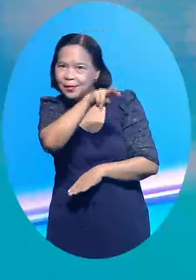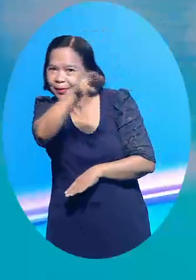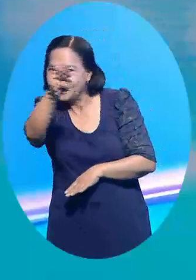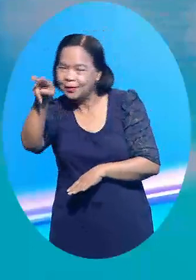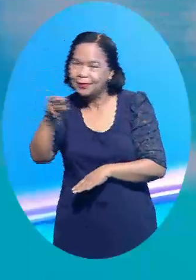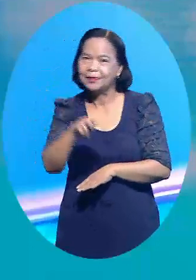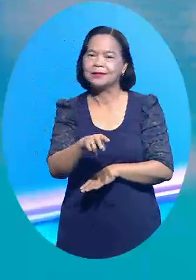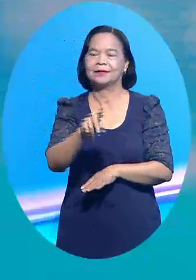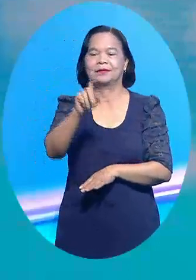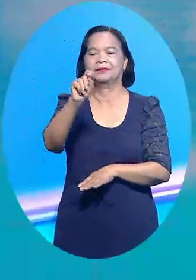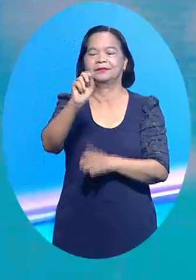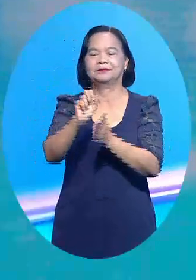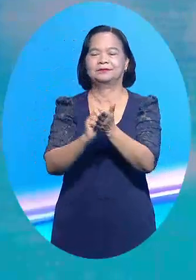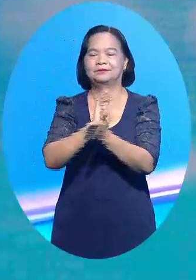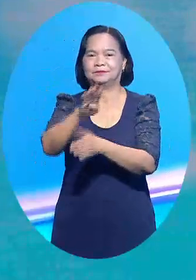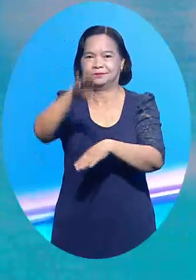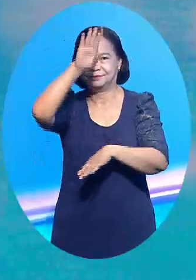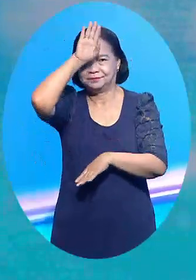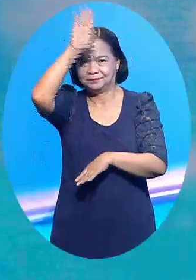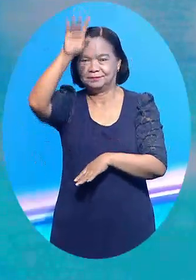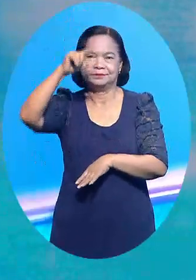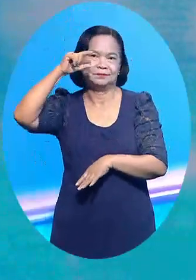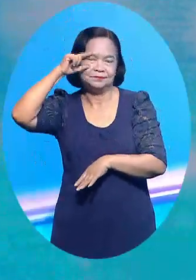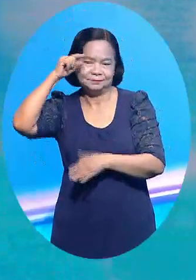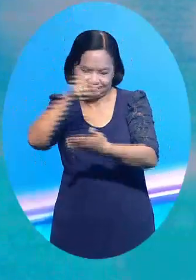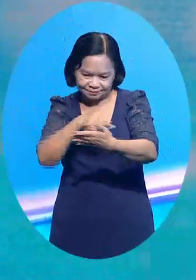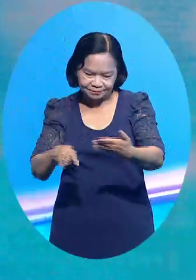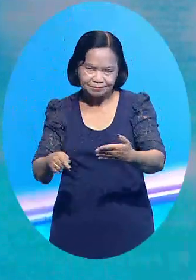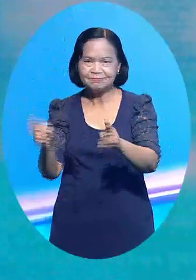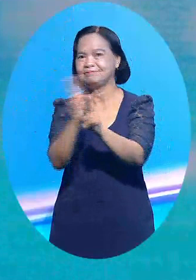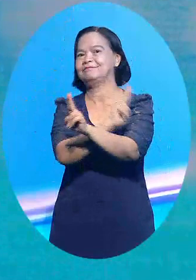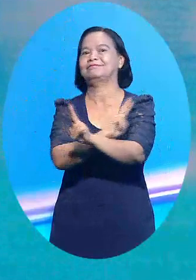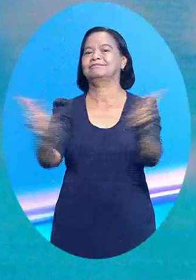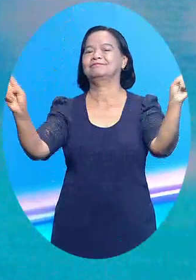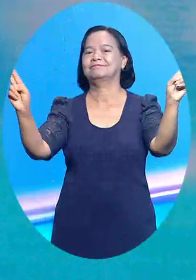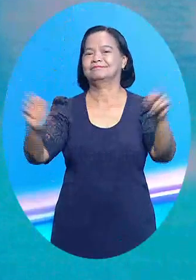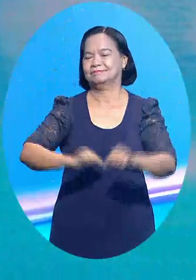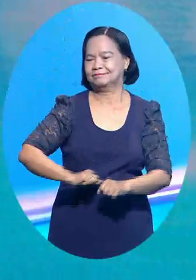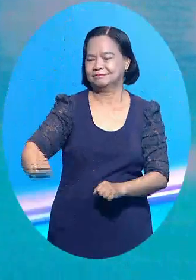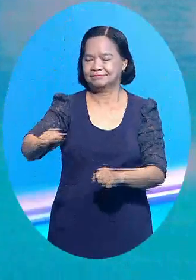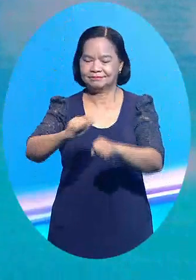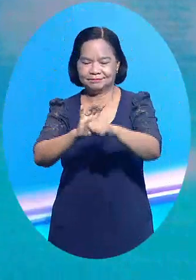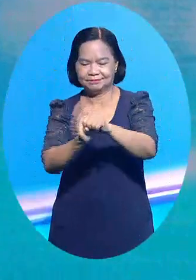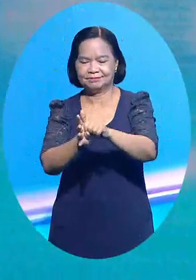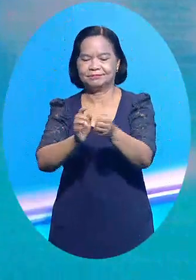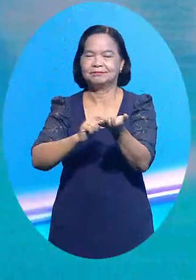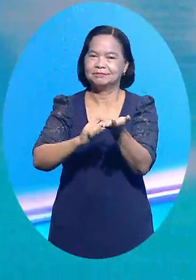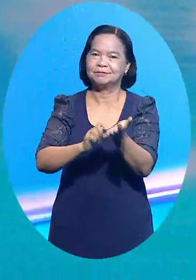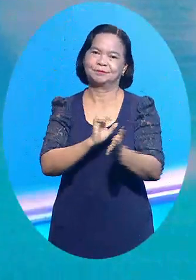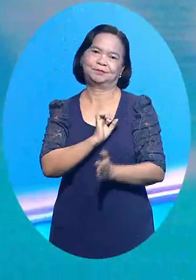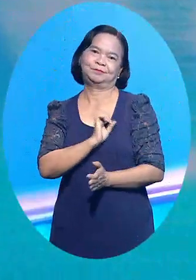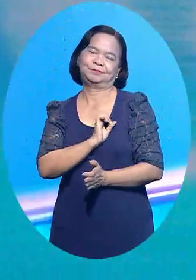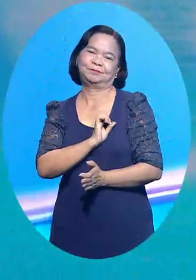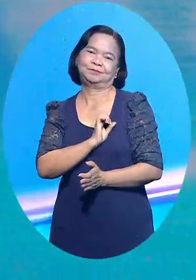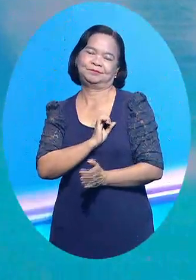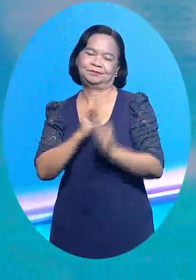ngày 10 tháng 04 theo giờ mỹ tổng thống cho biden đã ký dự luật chấm dứt tình trạng khẩn cấp cho dịch covid-19 tại Mỹ sớm hơn